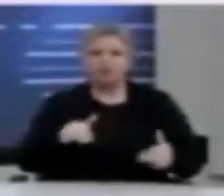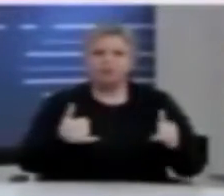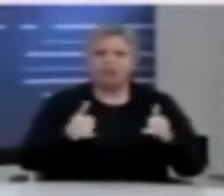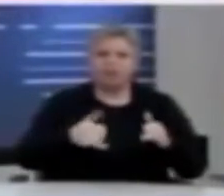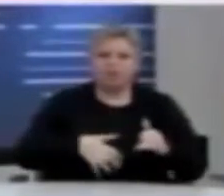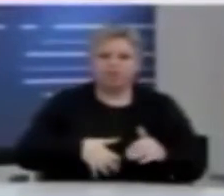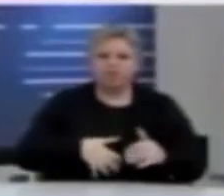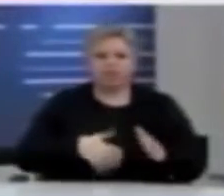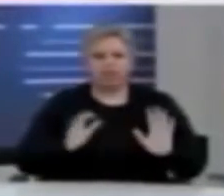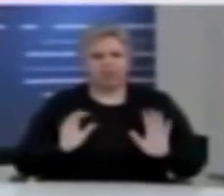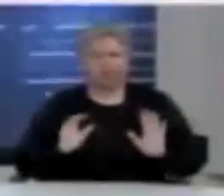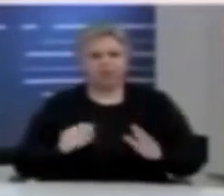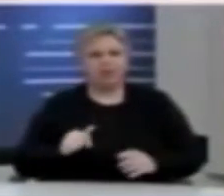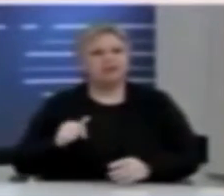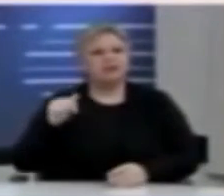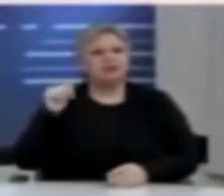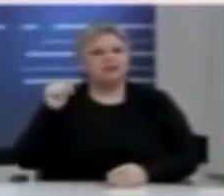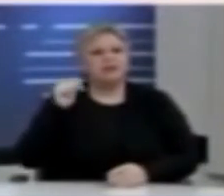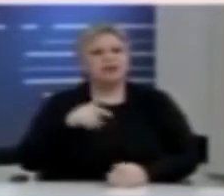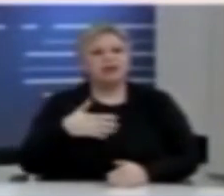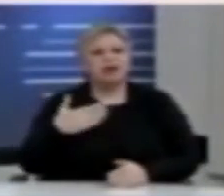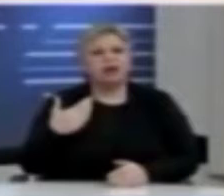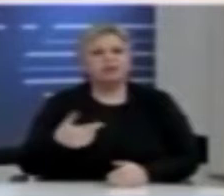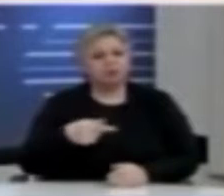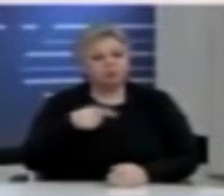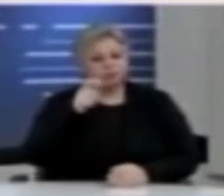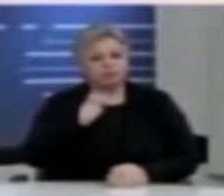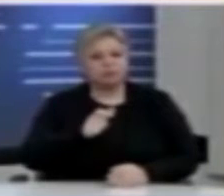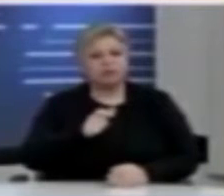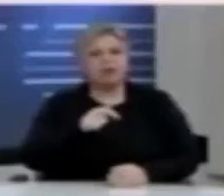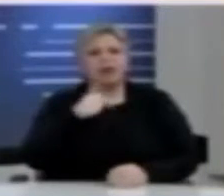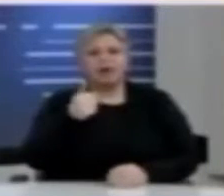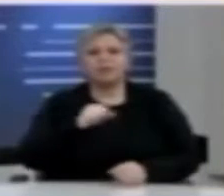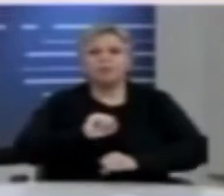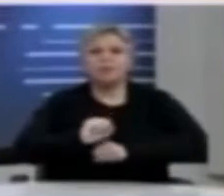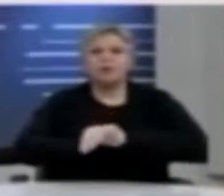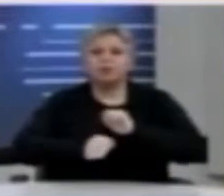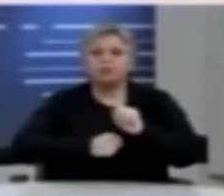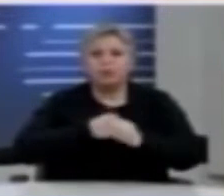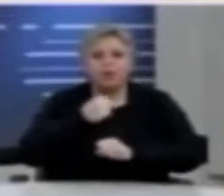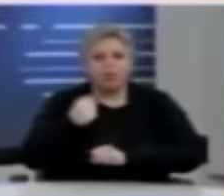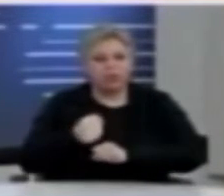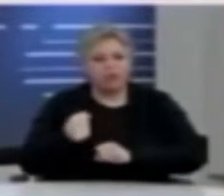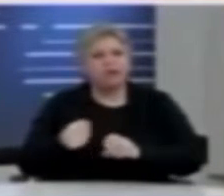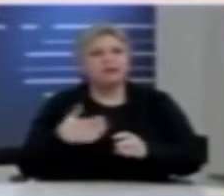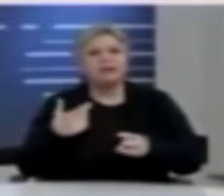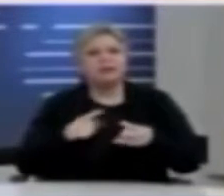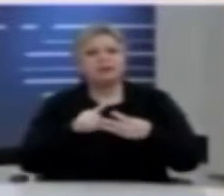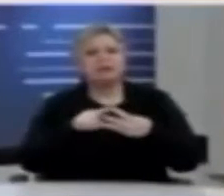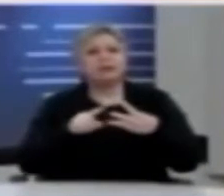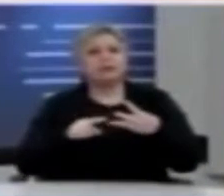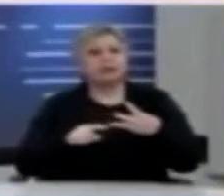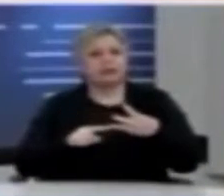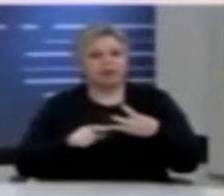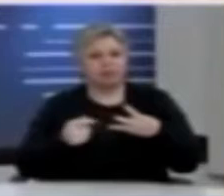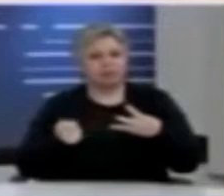Για έναν ακόμα κοινοβουλευτικό ελιγμό, ο οποίος έχει τρεις στόχους. Ο